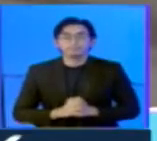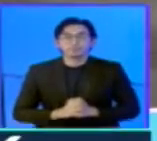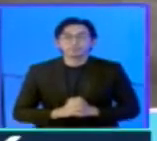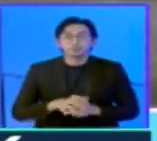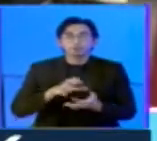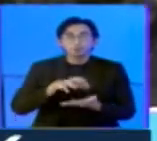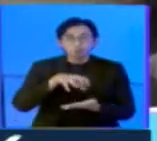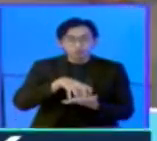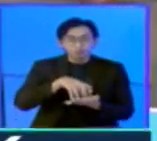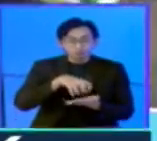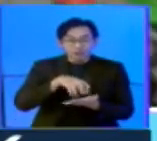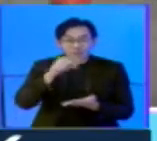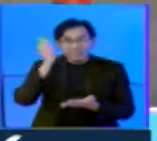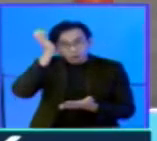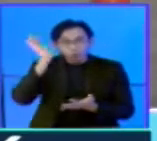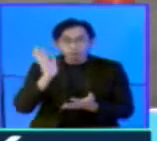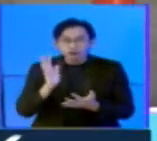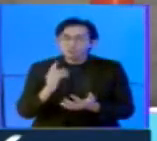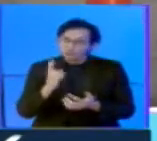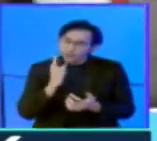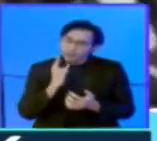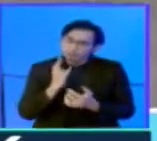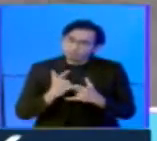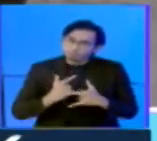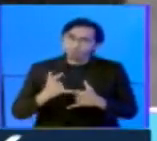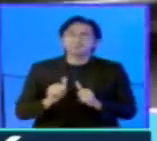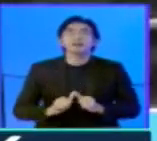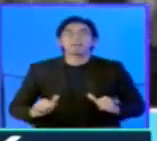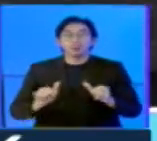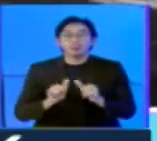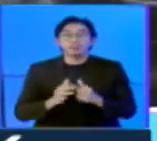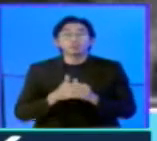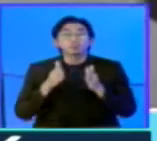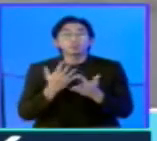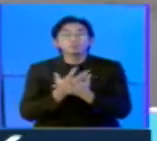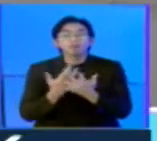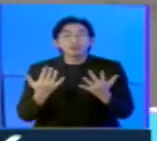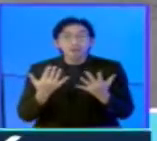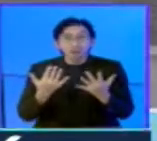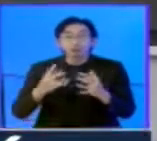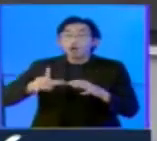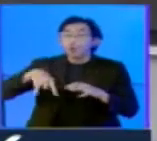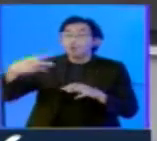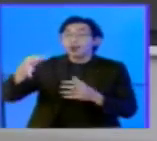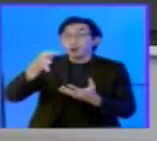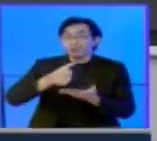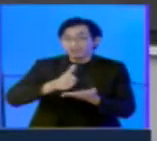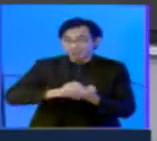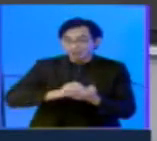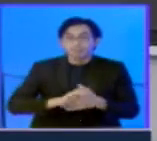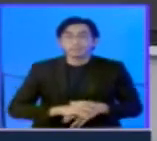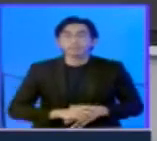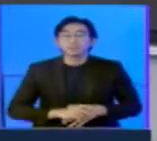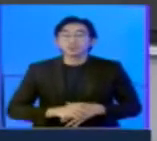Tegal berharap kerjasama semua pihak, terutama warga perantauan Kota Tegal dimanapun Anda berada. Baik, semoga zona hijau juga bisa